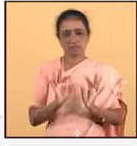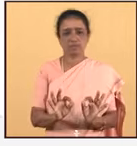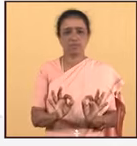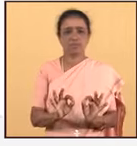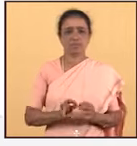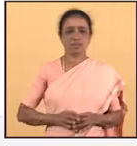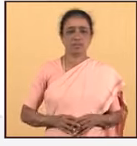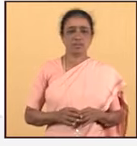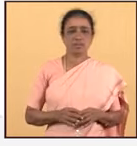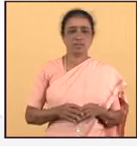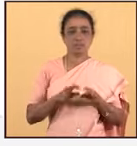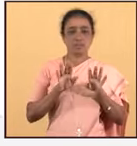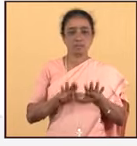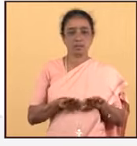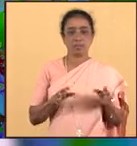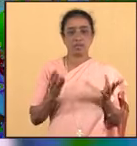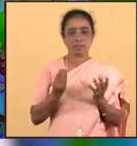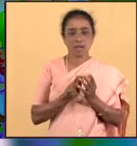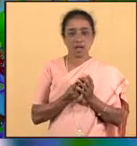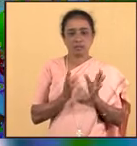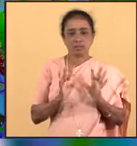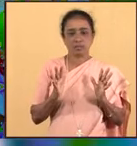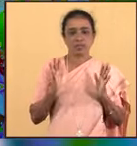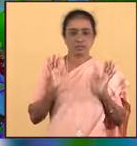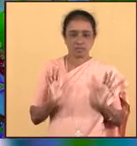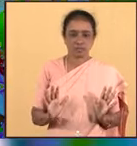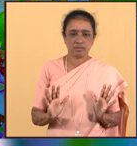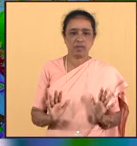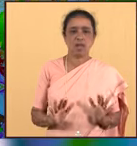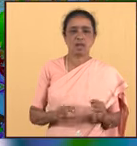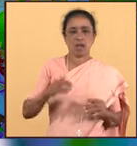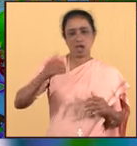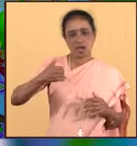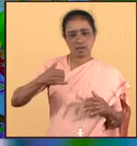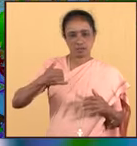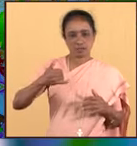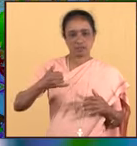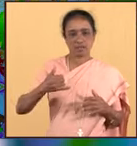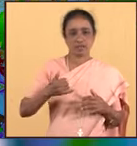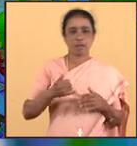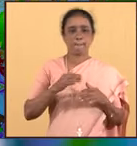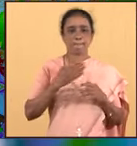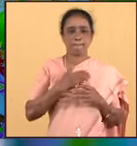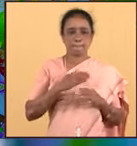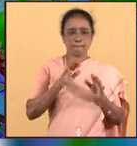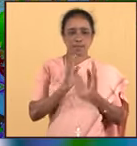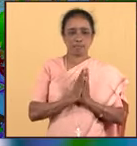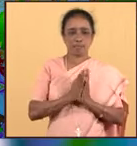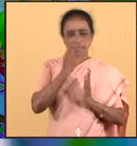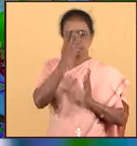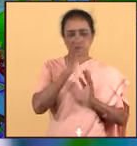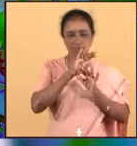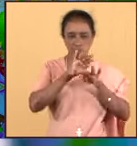என்ன செய்து கொண்டுள்ளது. இப்போ சமய சார்பின்மை என்பது பார்த்தோம்னா அரசையும் மதத்தையும் தனித்தனியாக